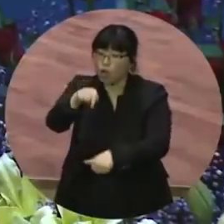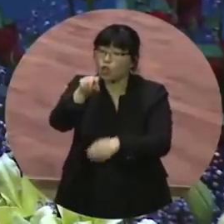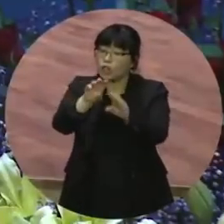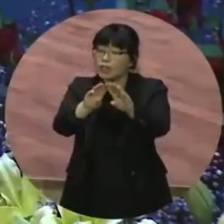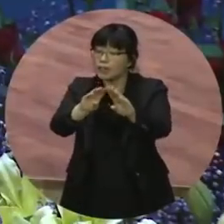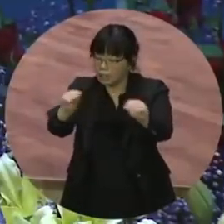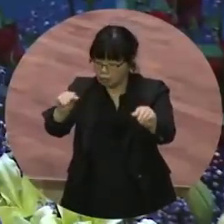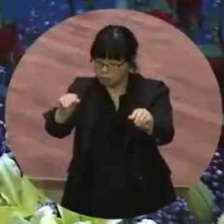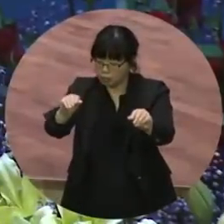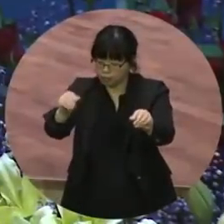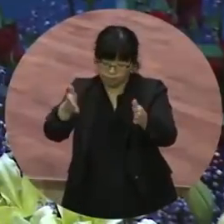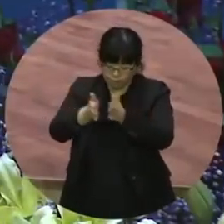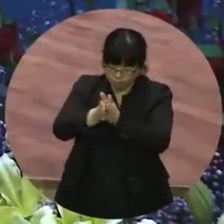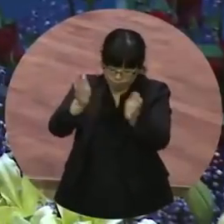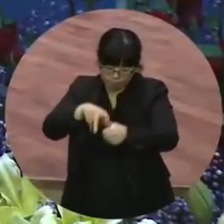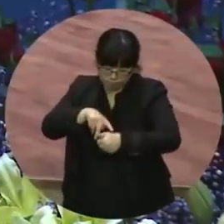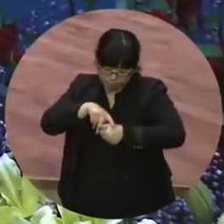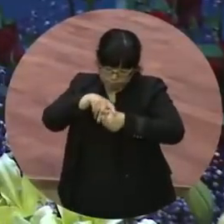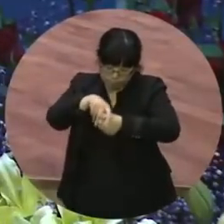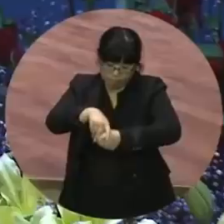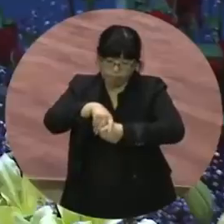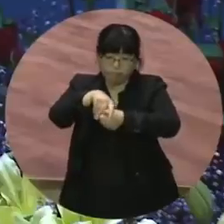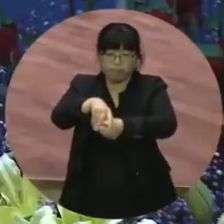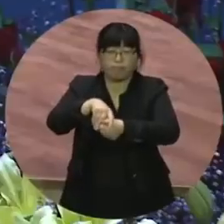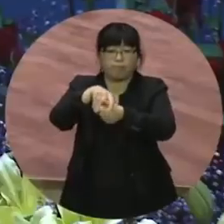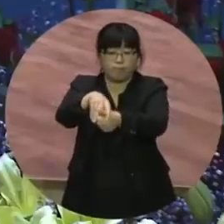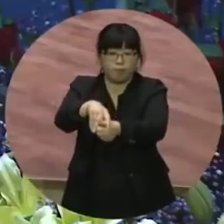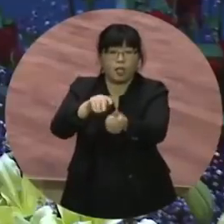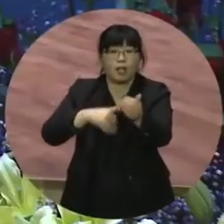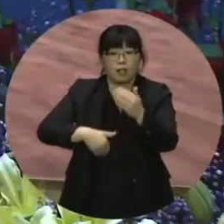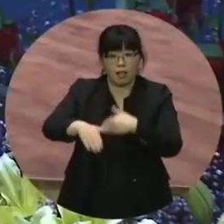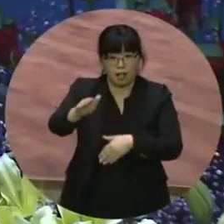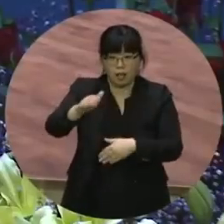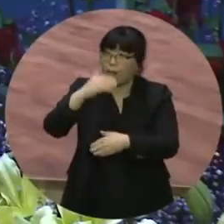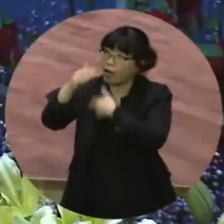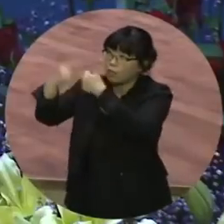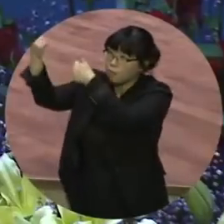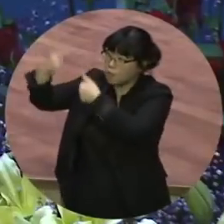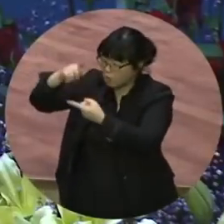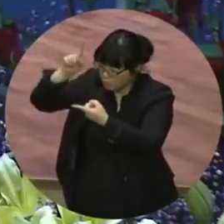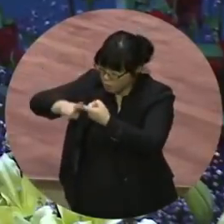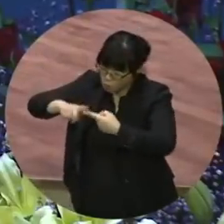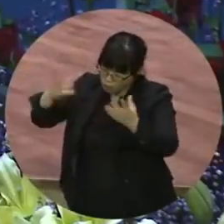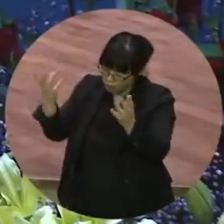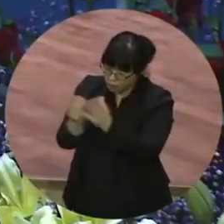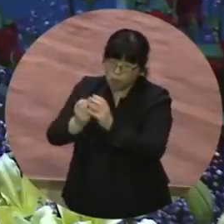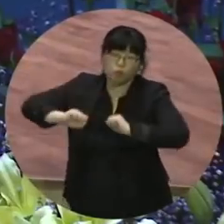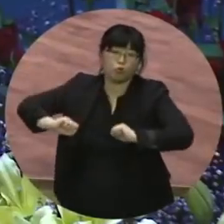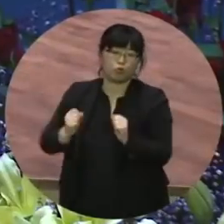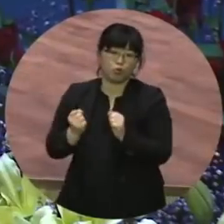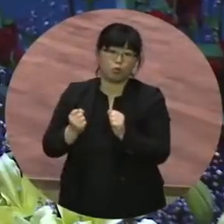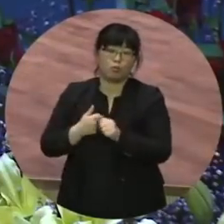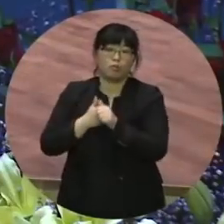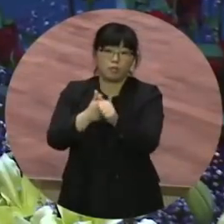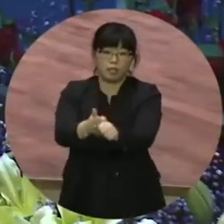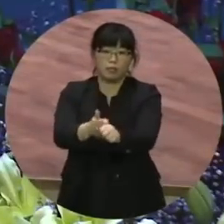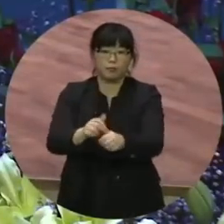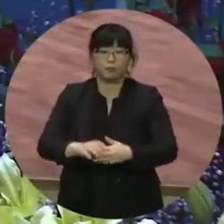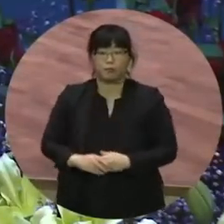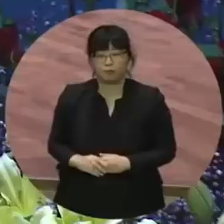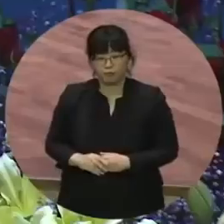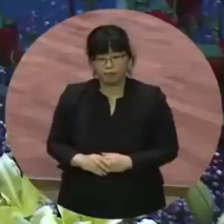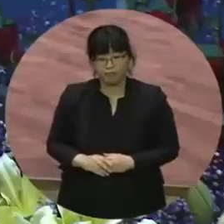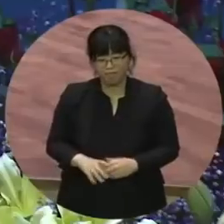하나님의 말씀에 대한 뭐요? 전적 순종이에요. 자, 순종에는요, 세